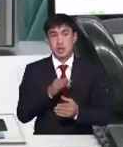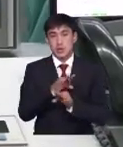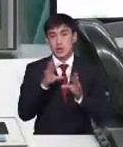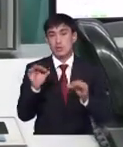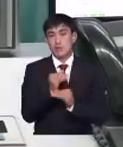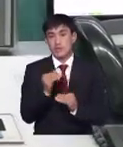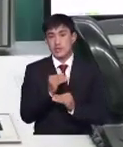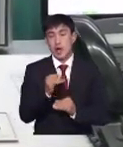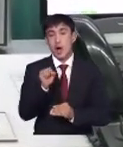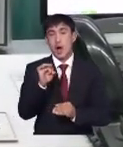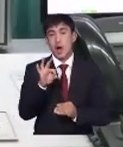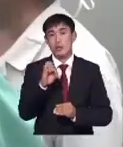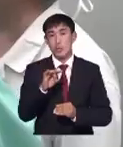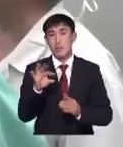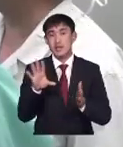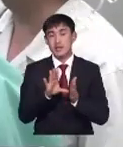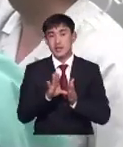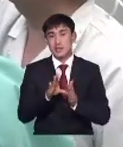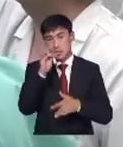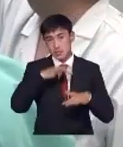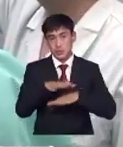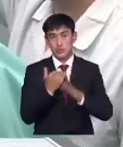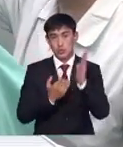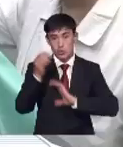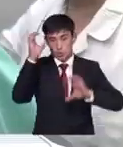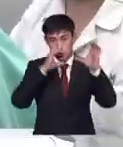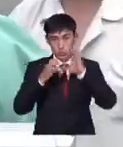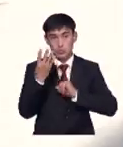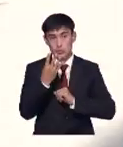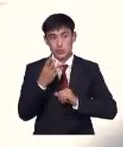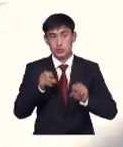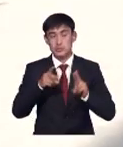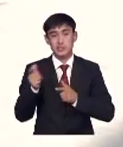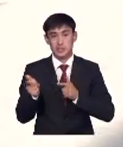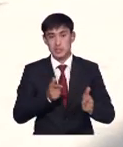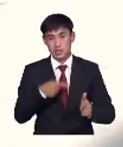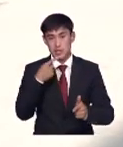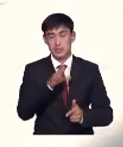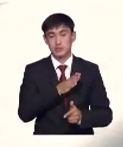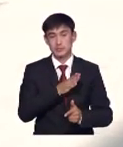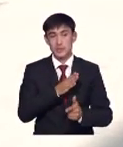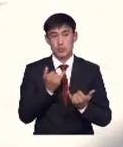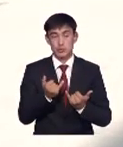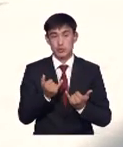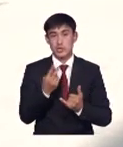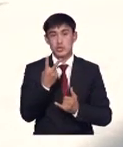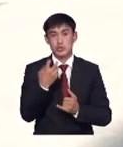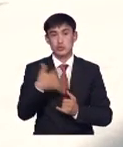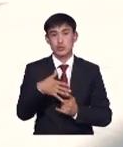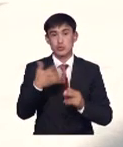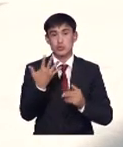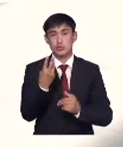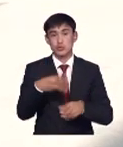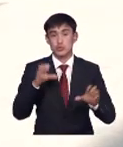физика атом энергетикасы саласында елдегі жоғары оқу орындарында 4 буын маман даярланғанын атап өтті. Бүгінде 253